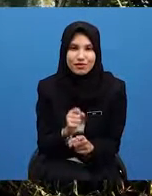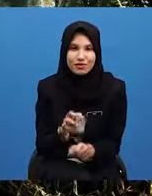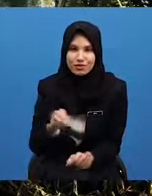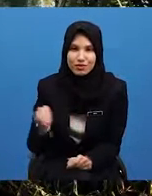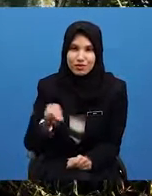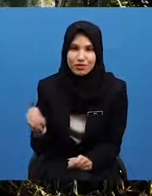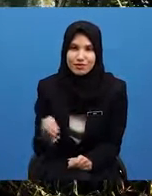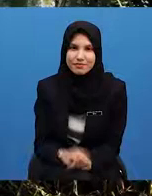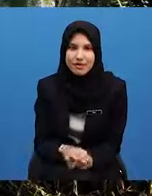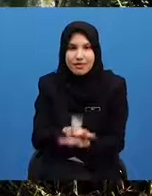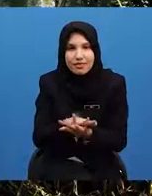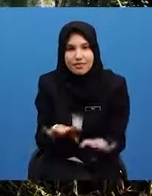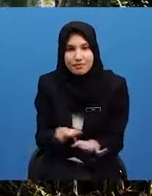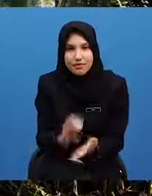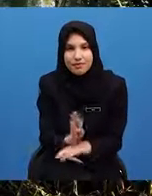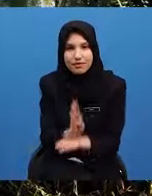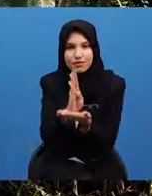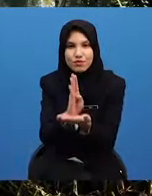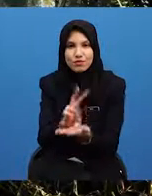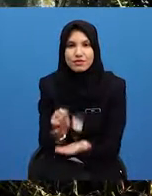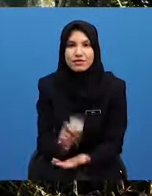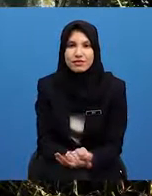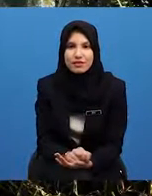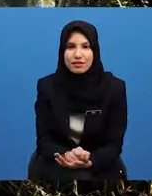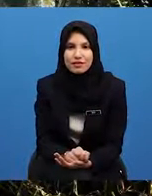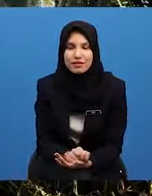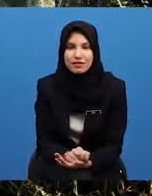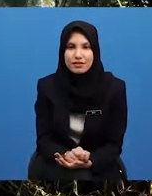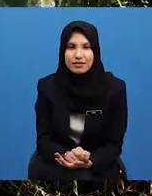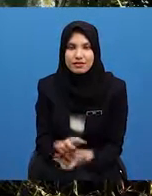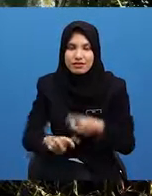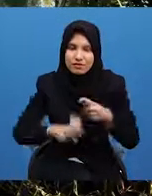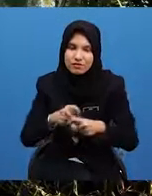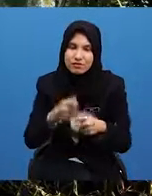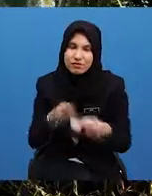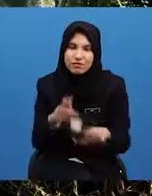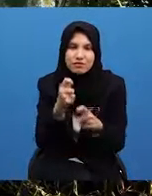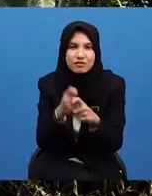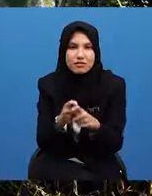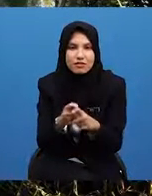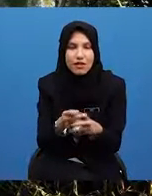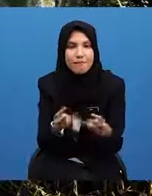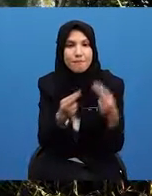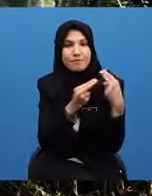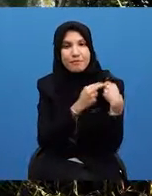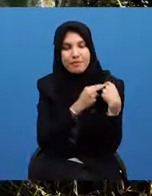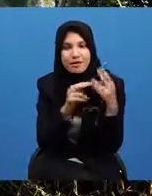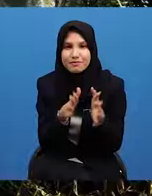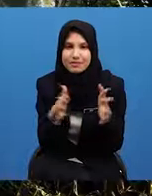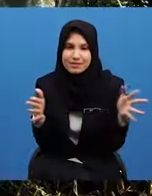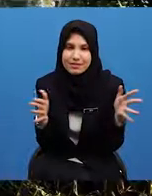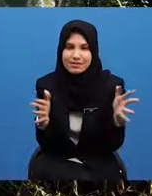betul, murid-murid. Tanpa bantuan takal, sudah tentu beban yang besar